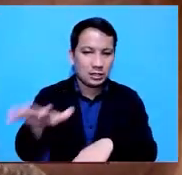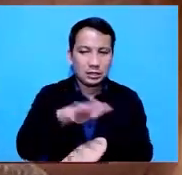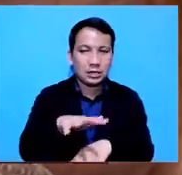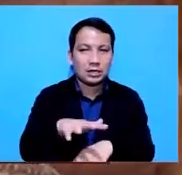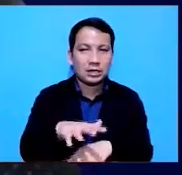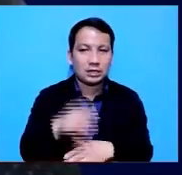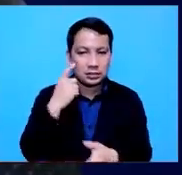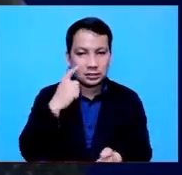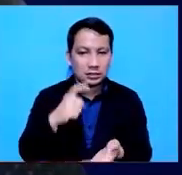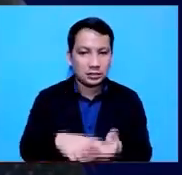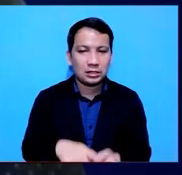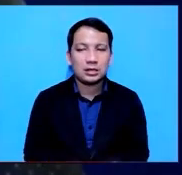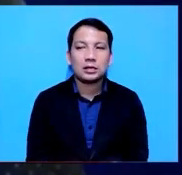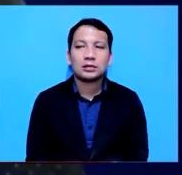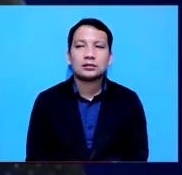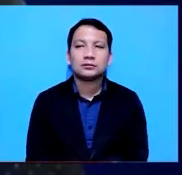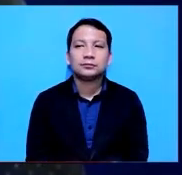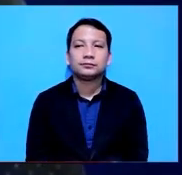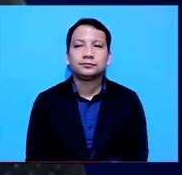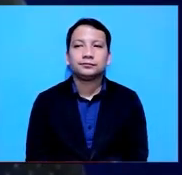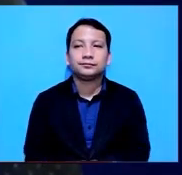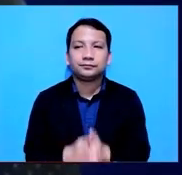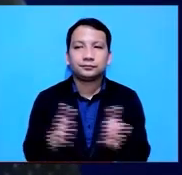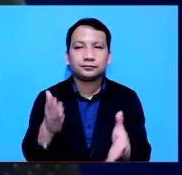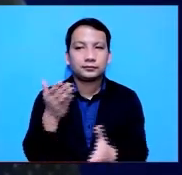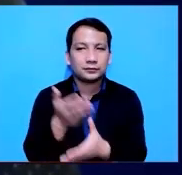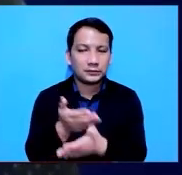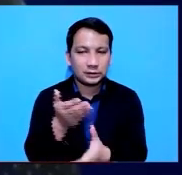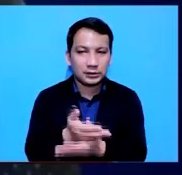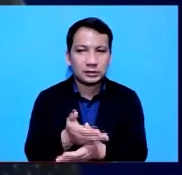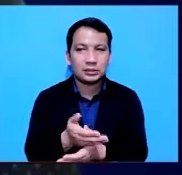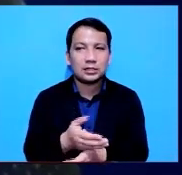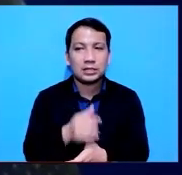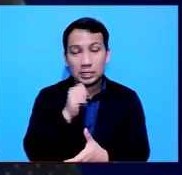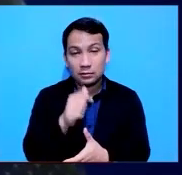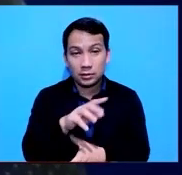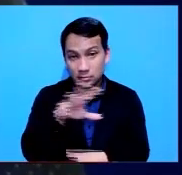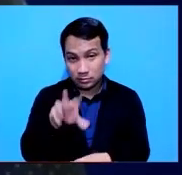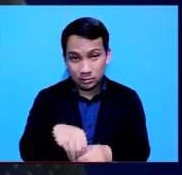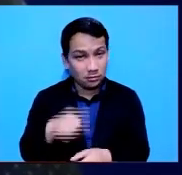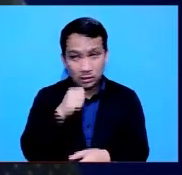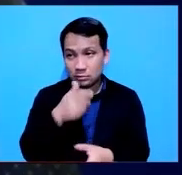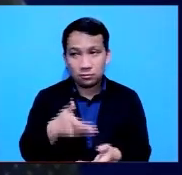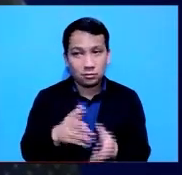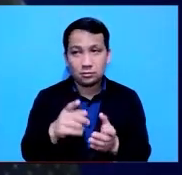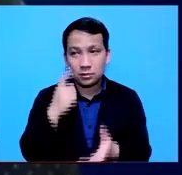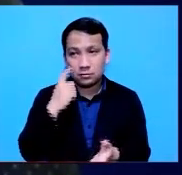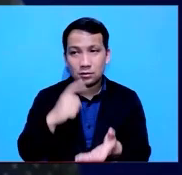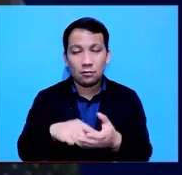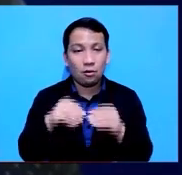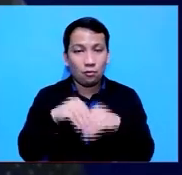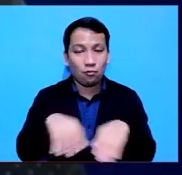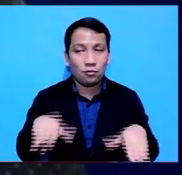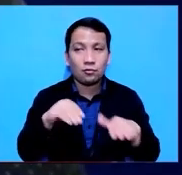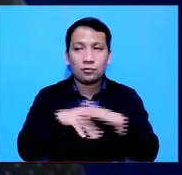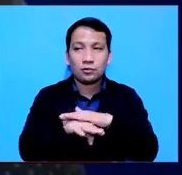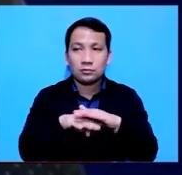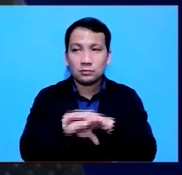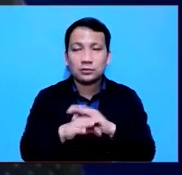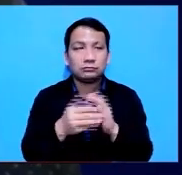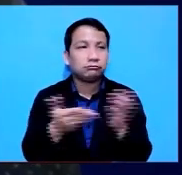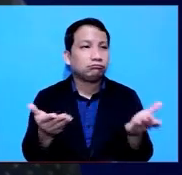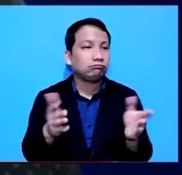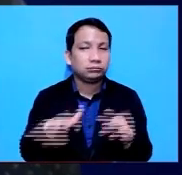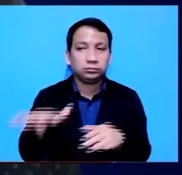na. Napakalaking permiso po kung hindi po kayo makakapag-register at mawawalan po kayo ng access sa mga iba't